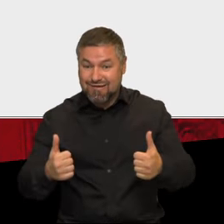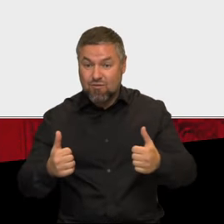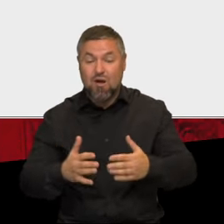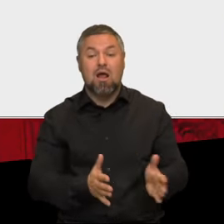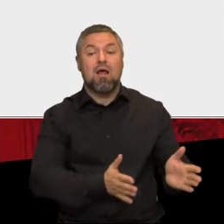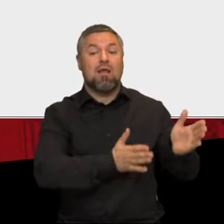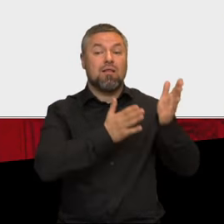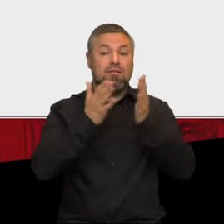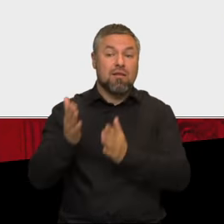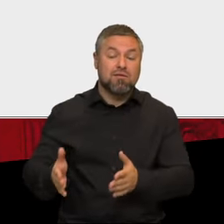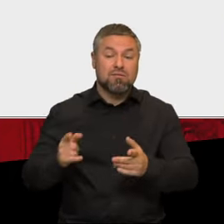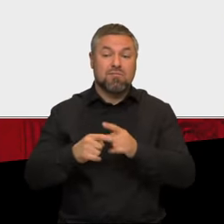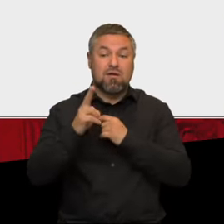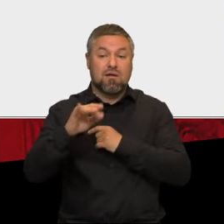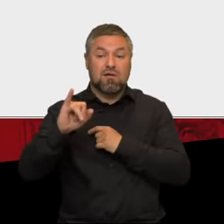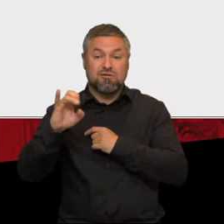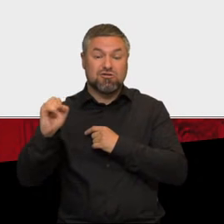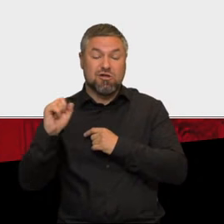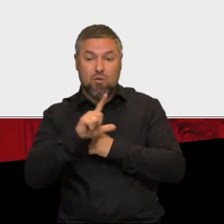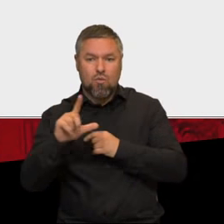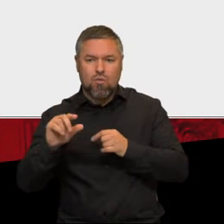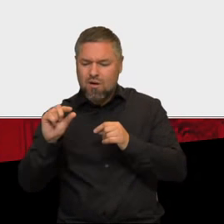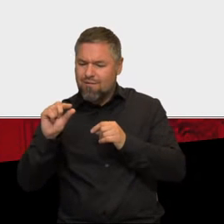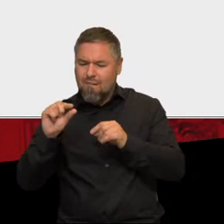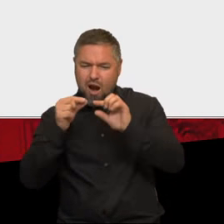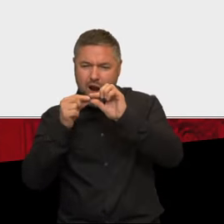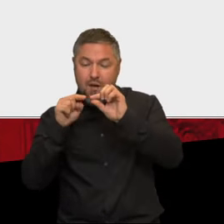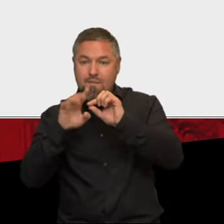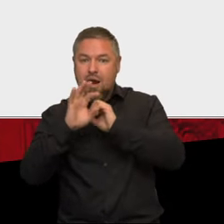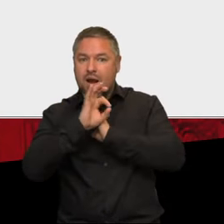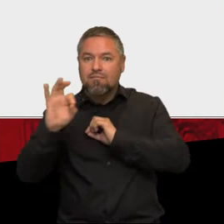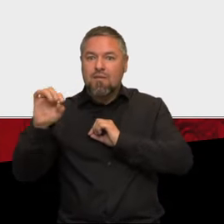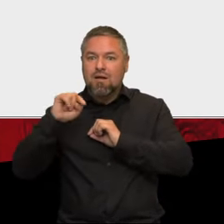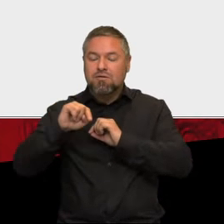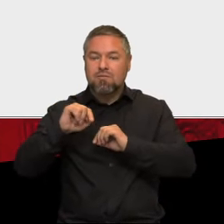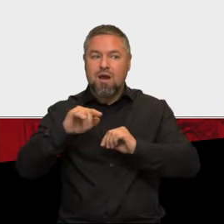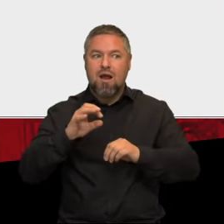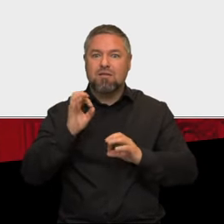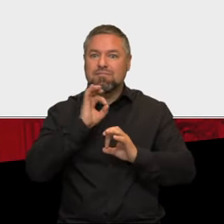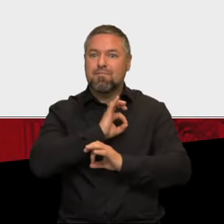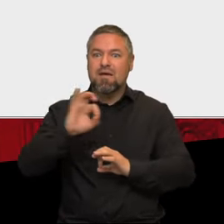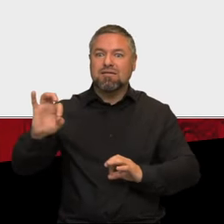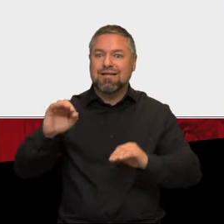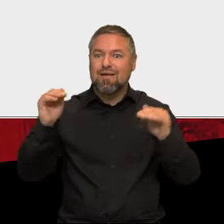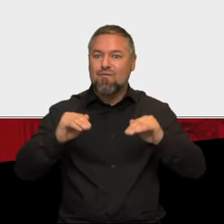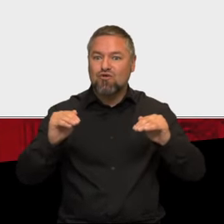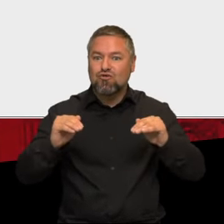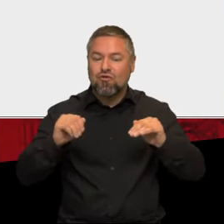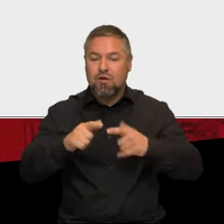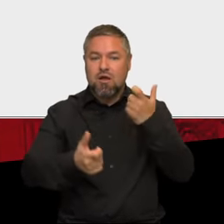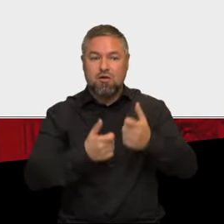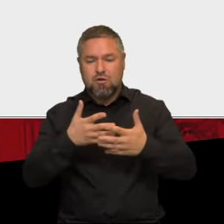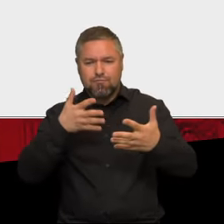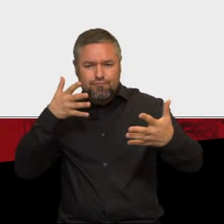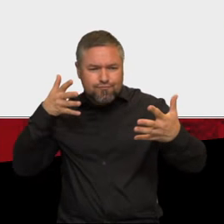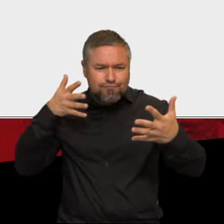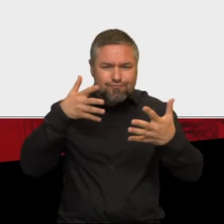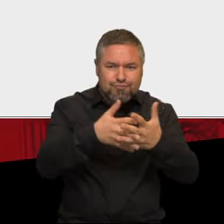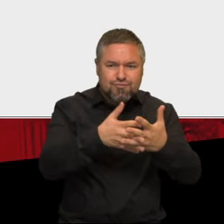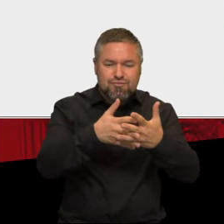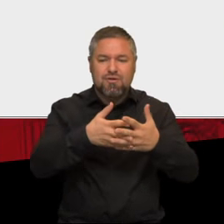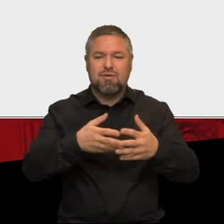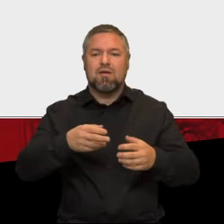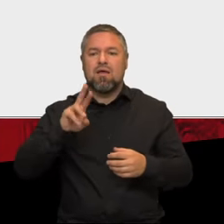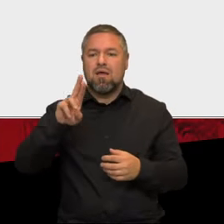następnie taki kryształ ma pewne zaskakujące właściwości. Jeżeli przez niego przepuścimy